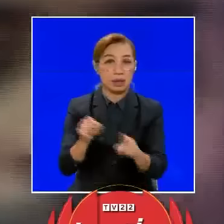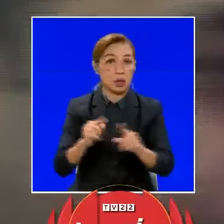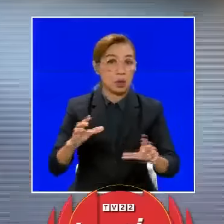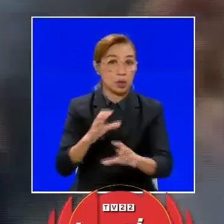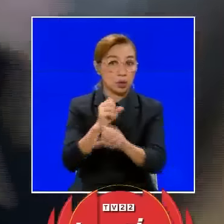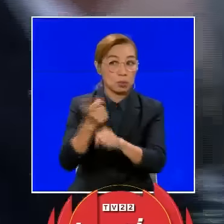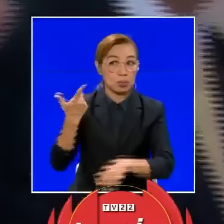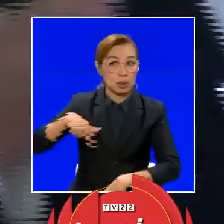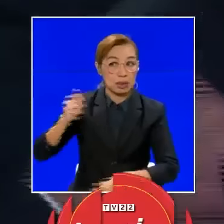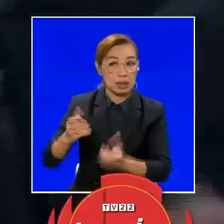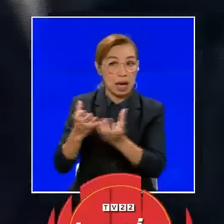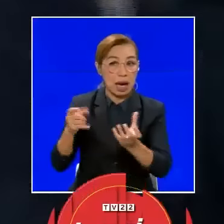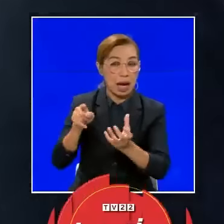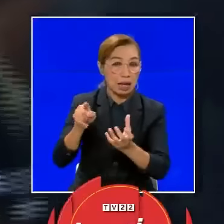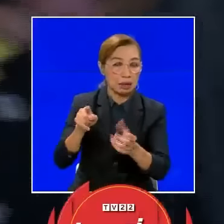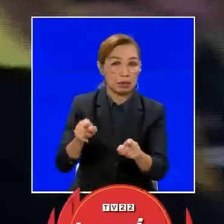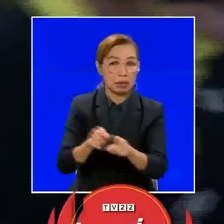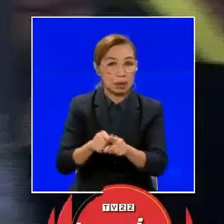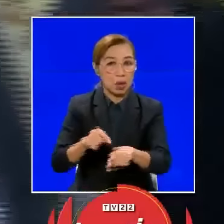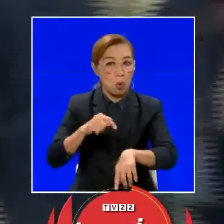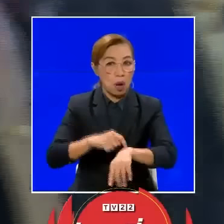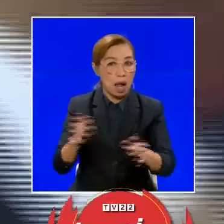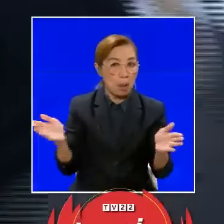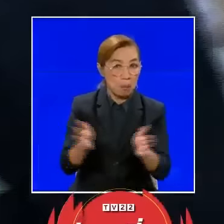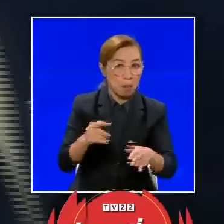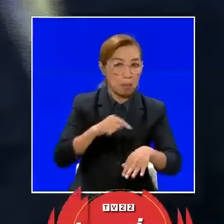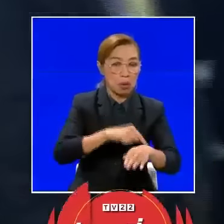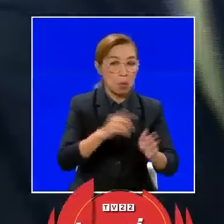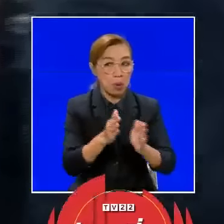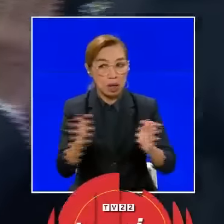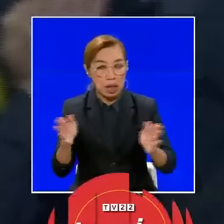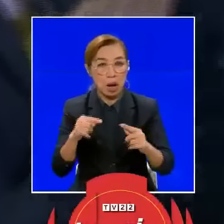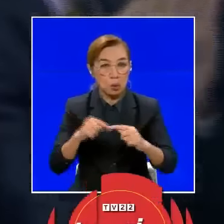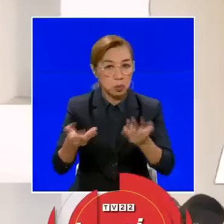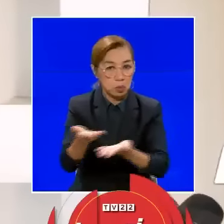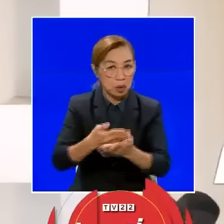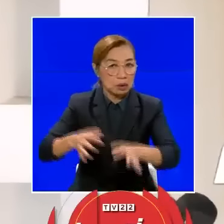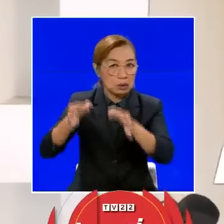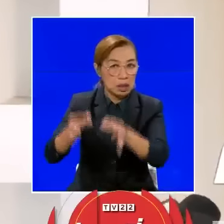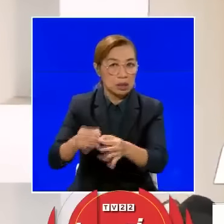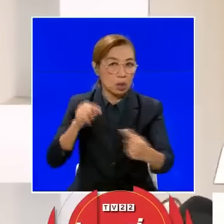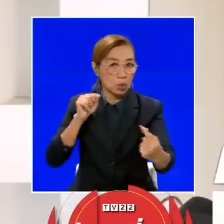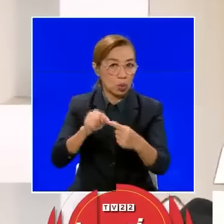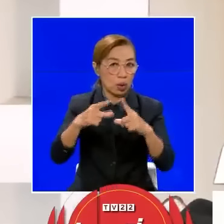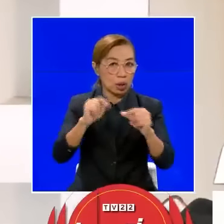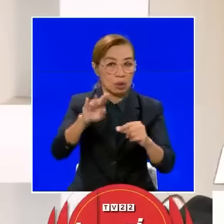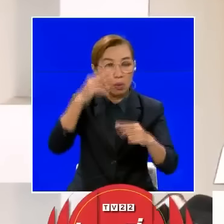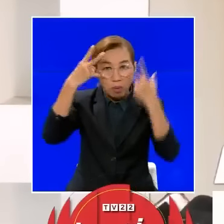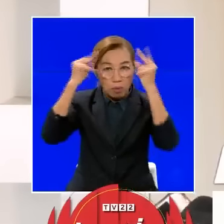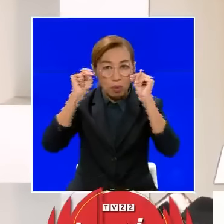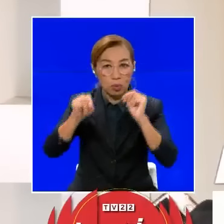แล้วศาลรัฐธรรมนูญจะใช้ระยะเวลาสั้นหรือยาวในการพิจารณาคดีของท่านนายกเศรษฐาเนี่ยมันมีอยู่2มุมมอง